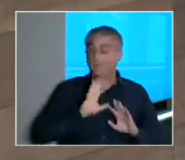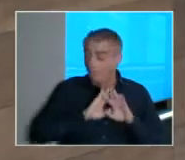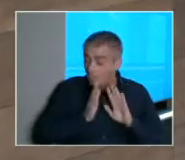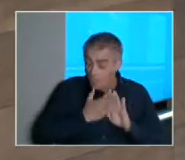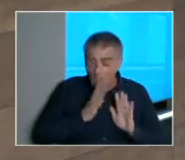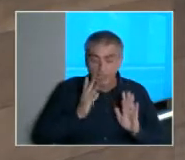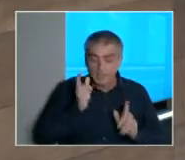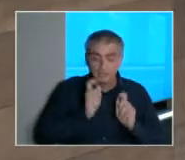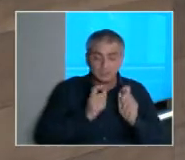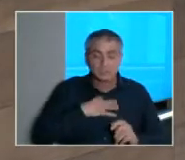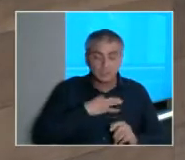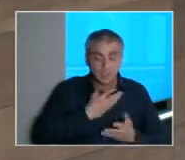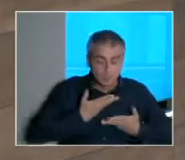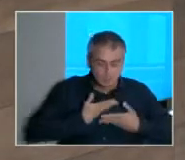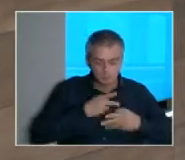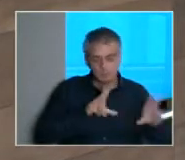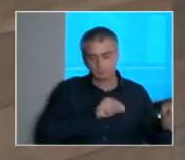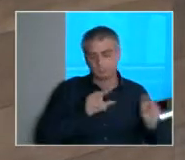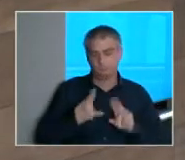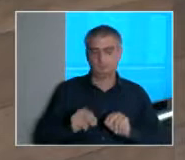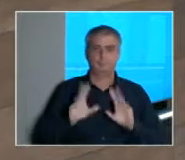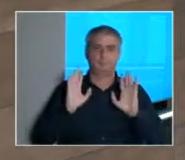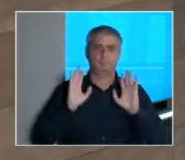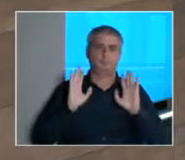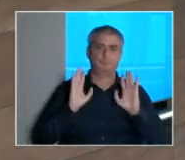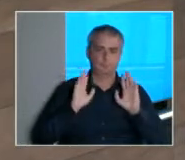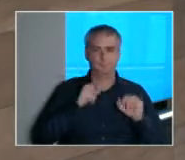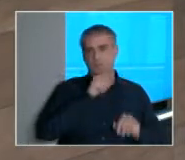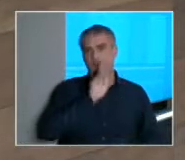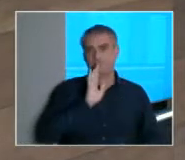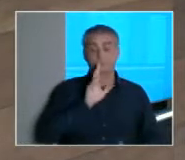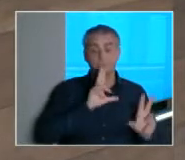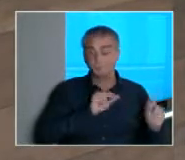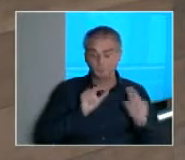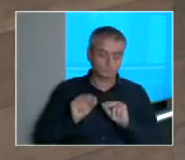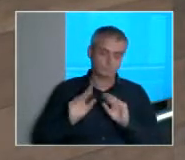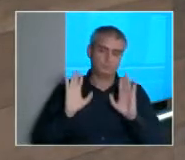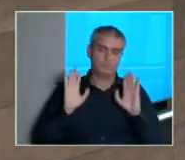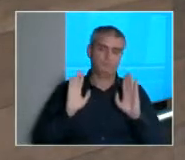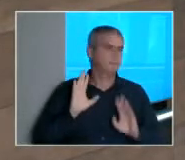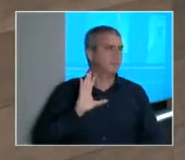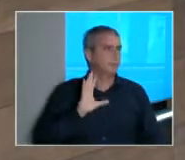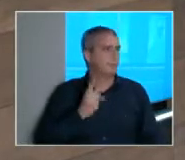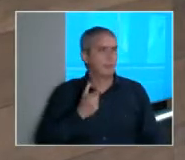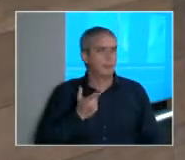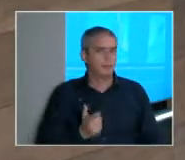כל מה שהאזרח שלנו מקבל צריך לדאוג גם להם באותה מידה.